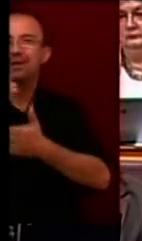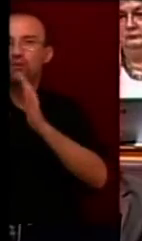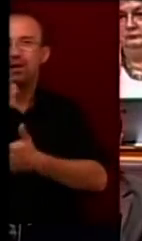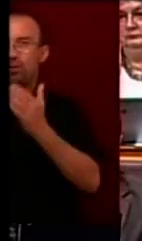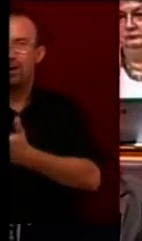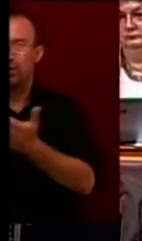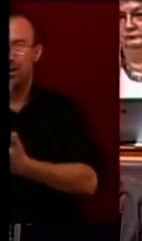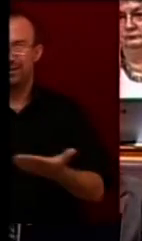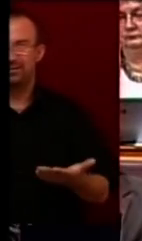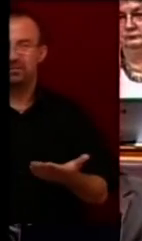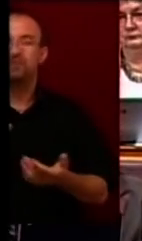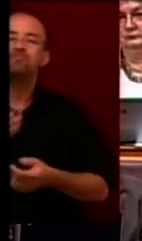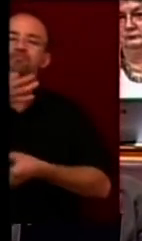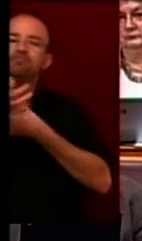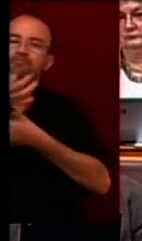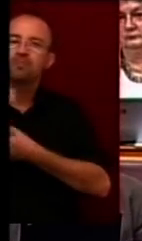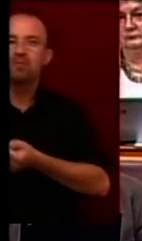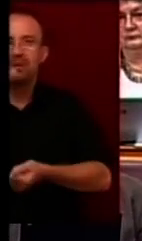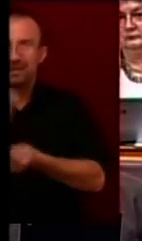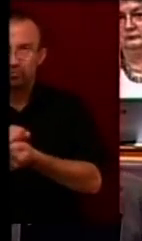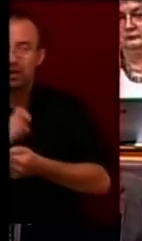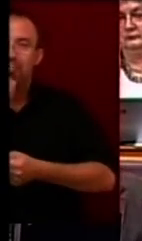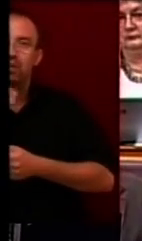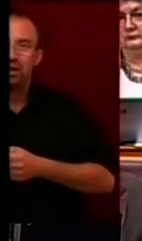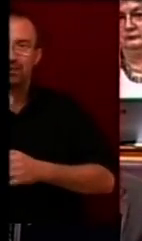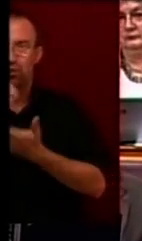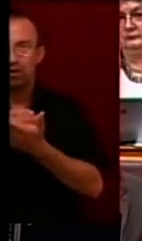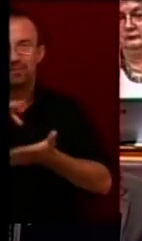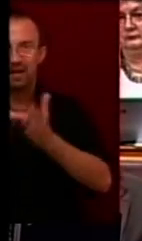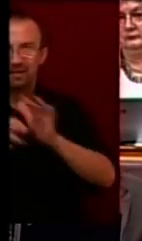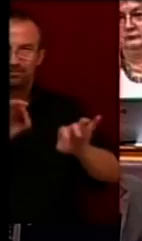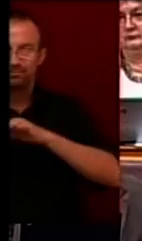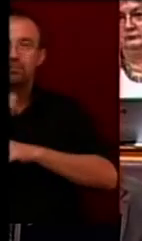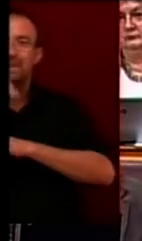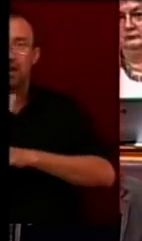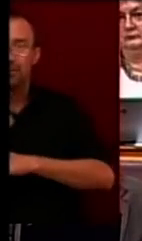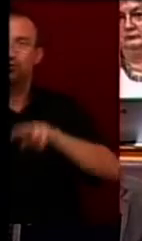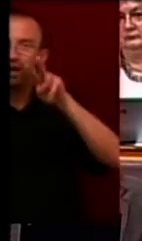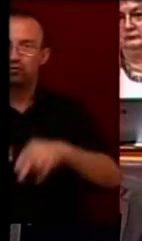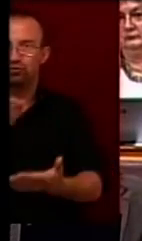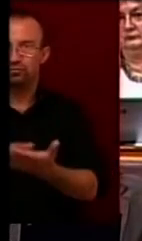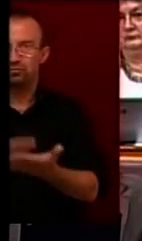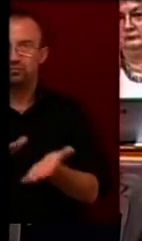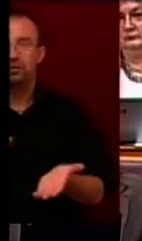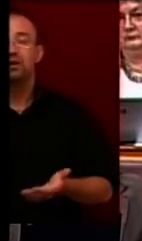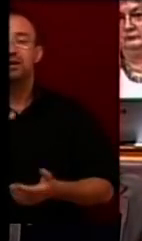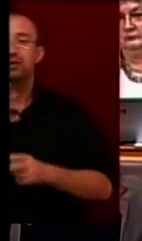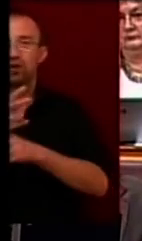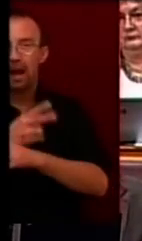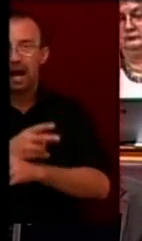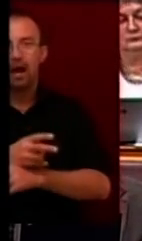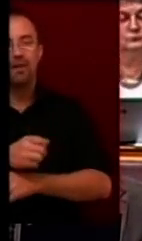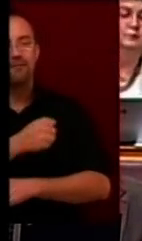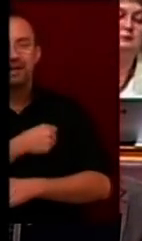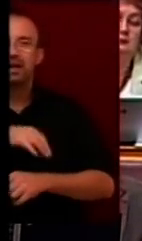úr, mi a biztosíték arra, hogy a magyari program tervezett intézkedései a mindennapokban is megvalósulnak, és az állam